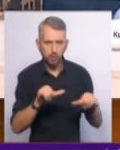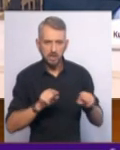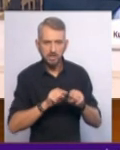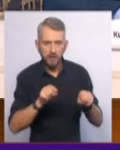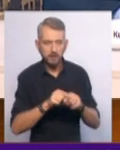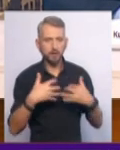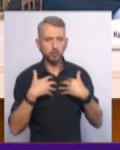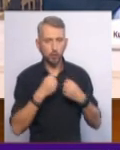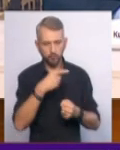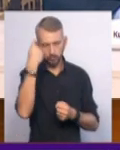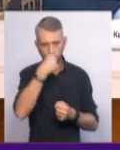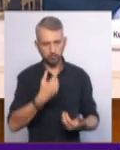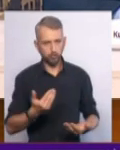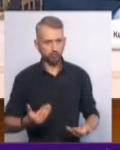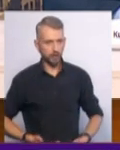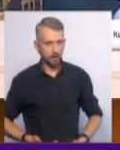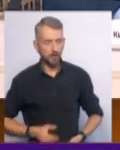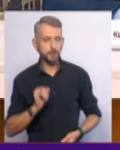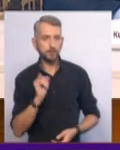образу життя та